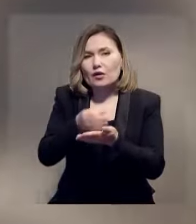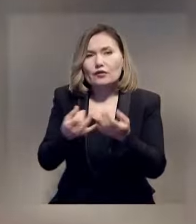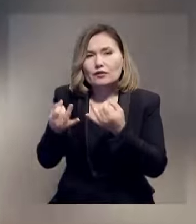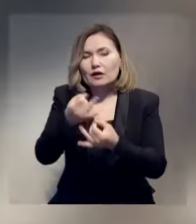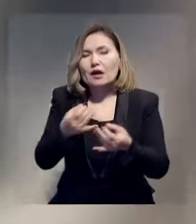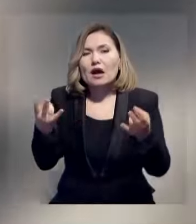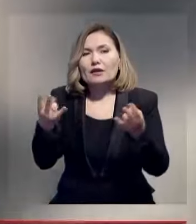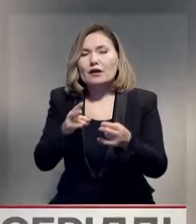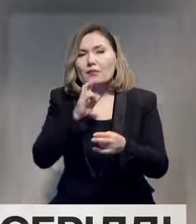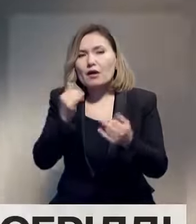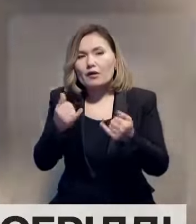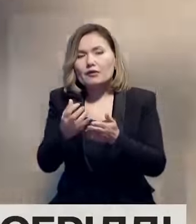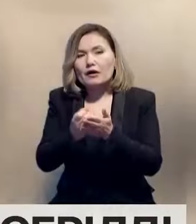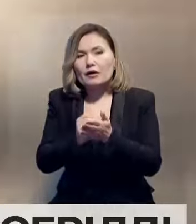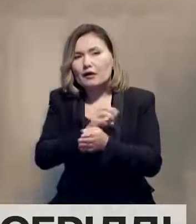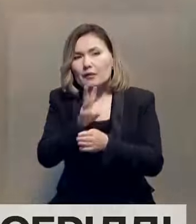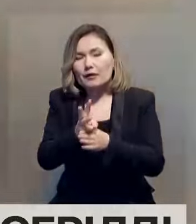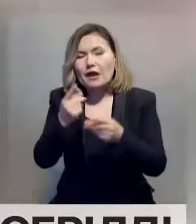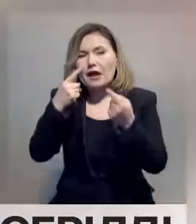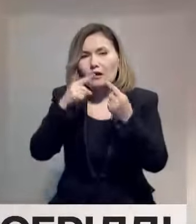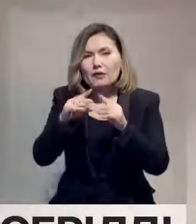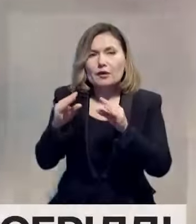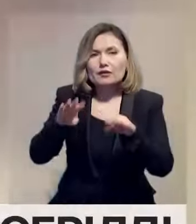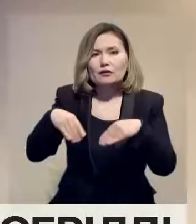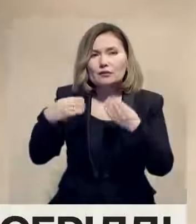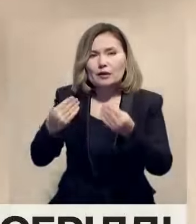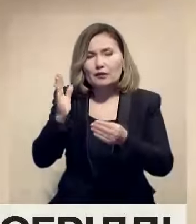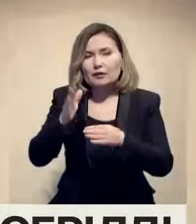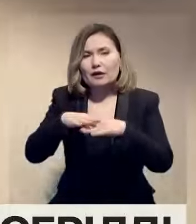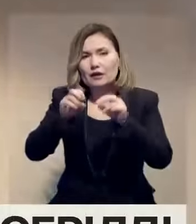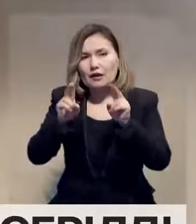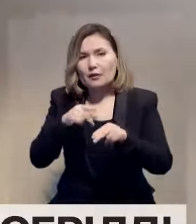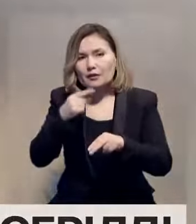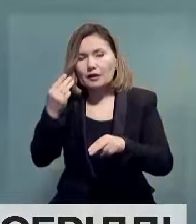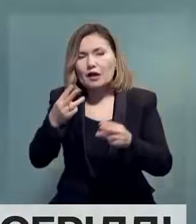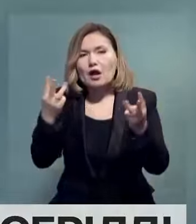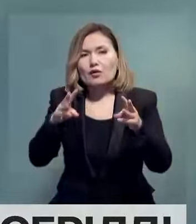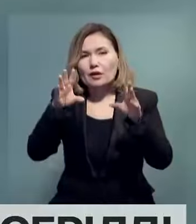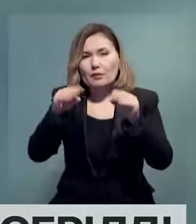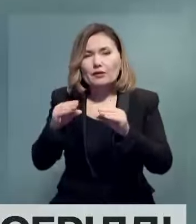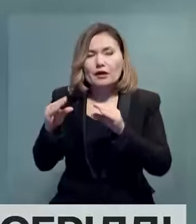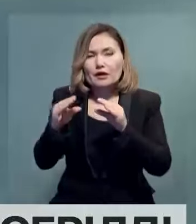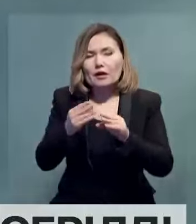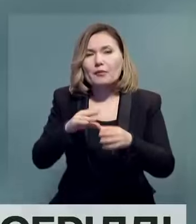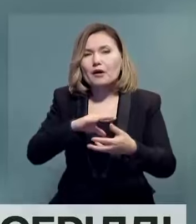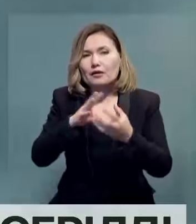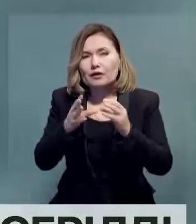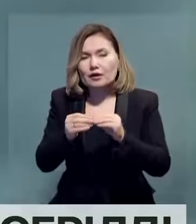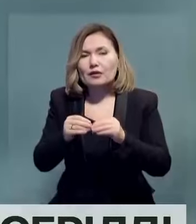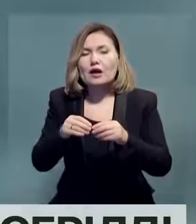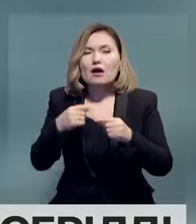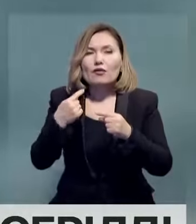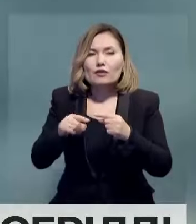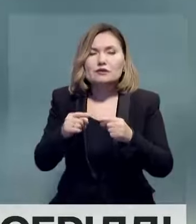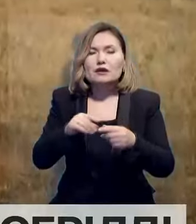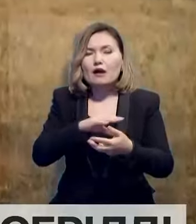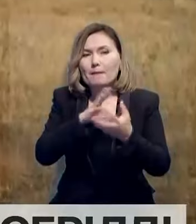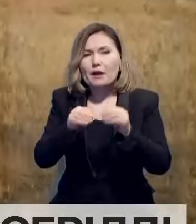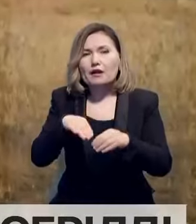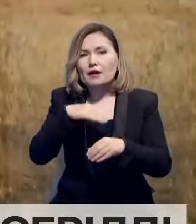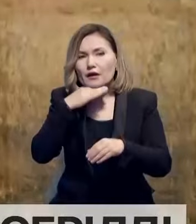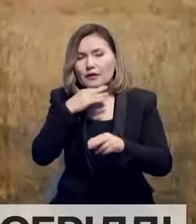Әсіресе қажетті жанар-жағармай қоры техникаларға мән беріледі. Мамандардың айтуынша өрт сөндіру көліктері, мотопомпа және өзге де құрал саймандар